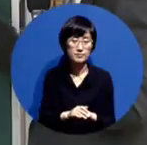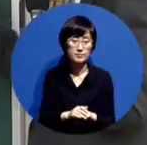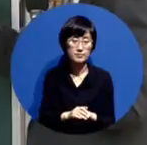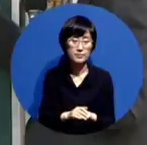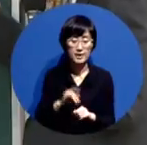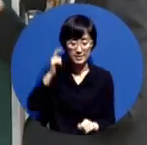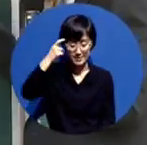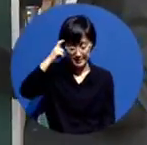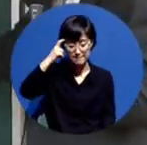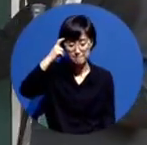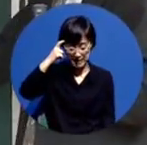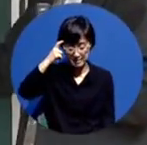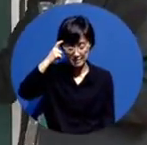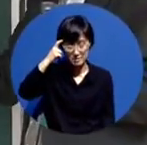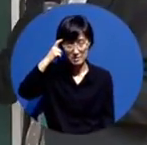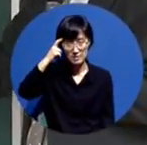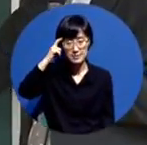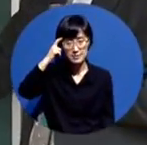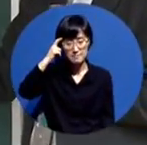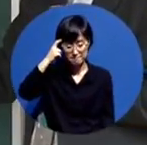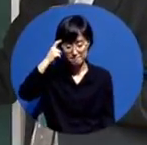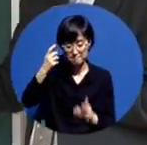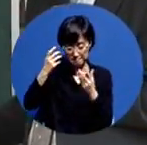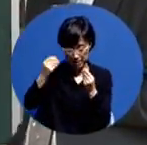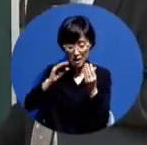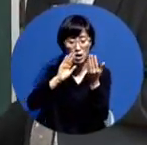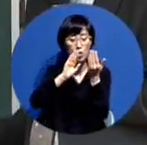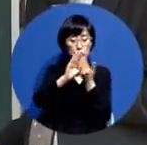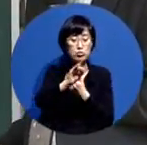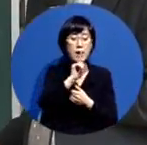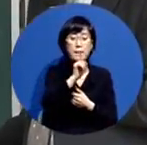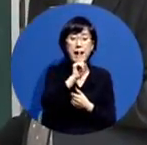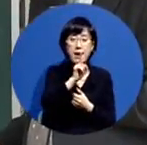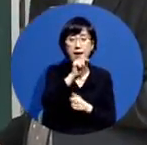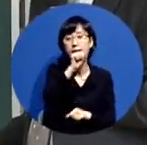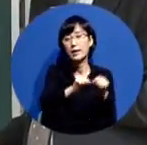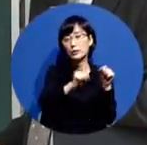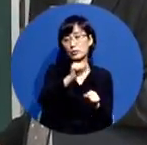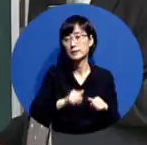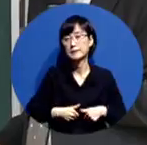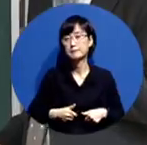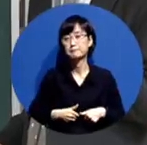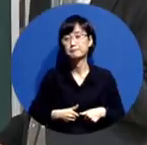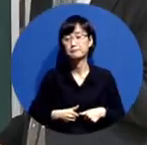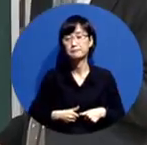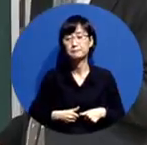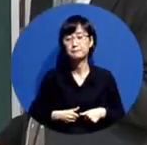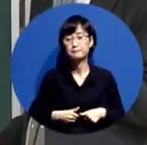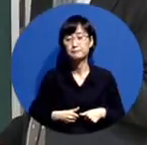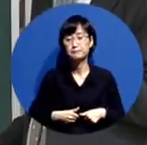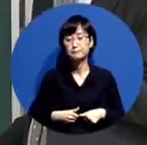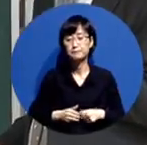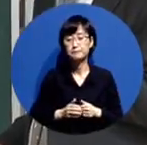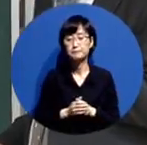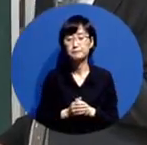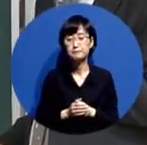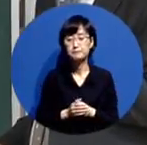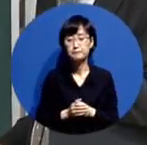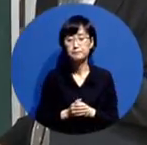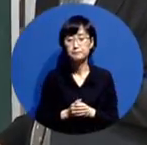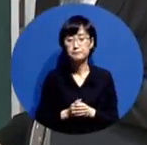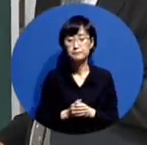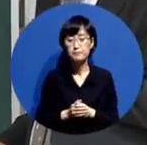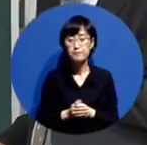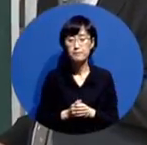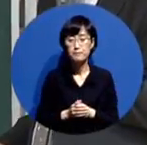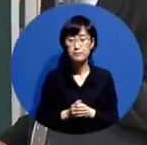생각을먼저하고이제말과행동을 不要随便讲而是三思而后行 후회하는일은참고하시고두